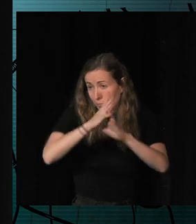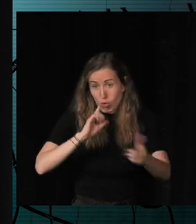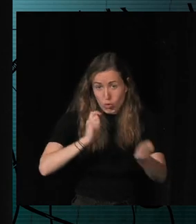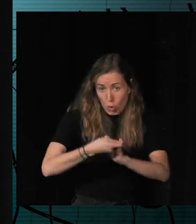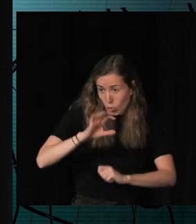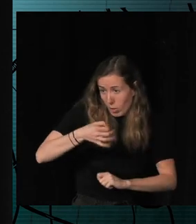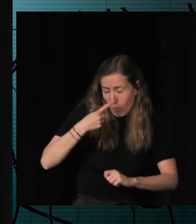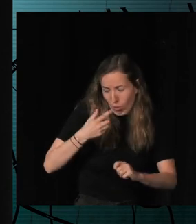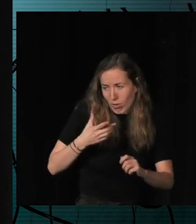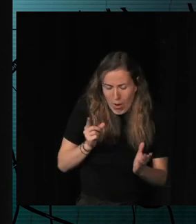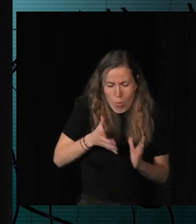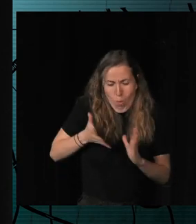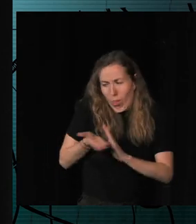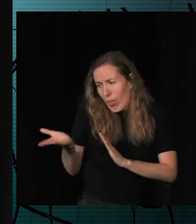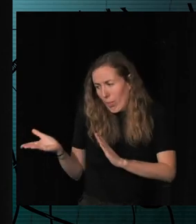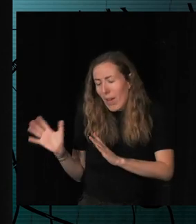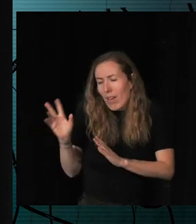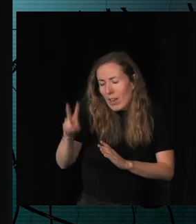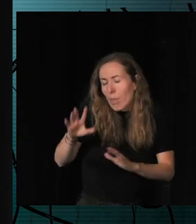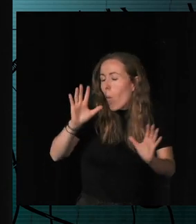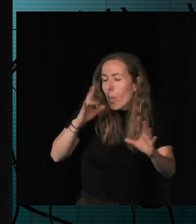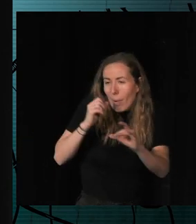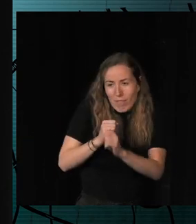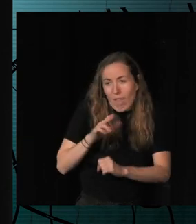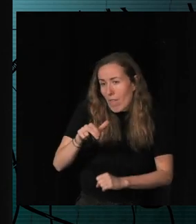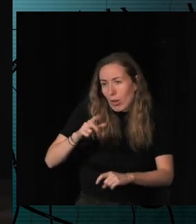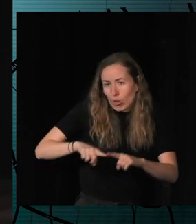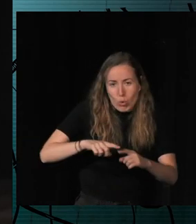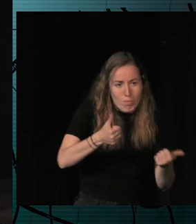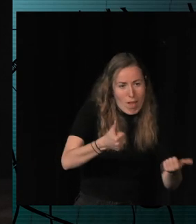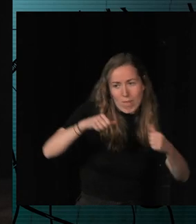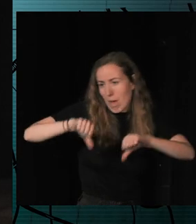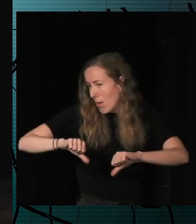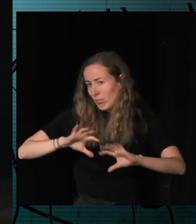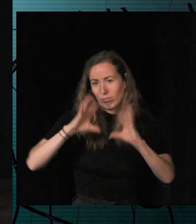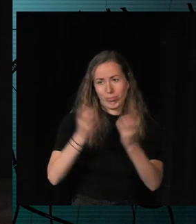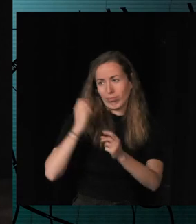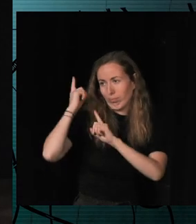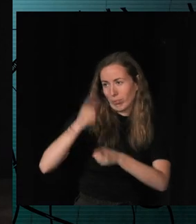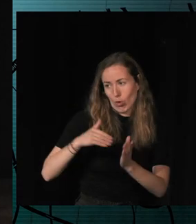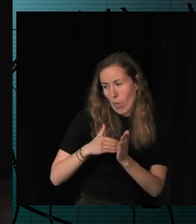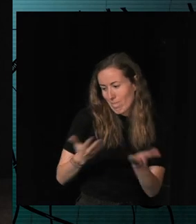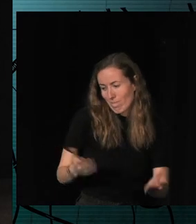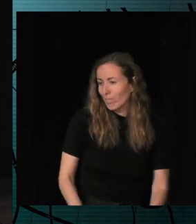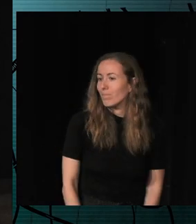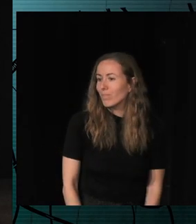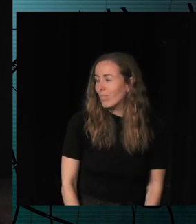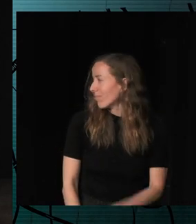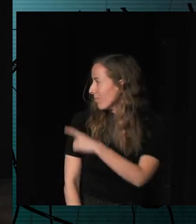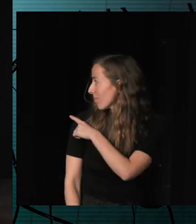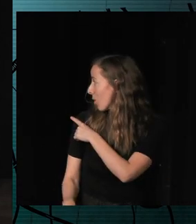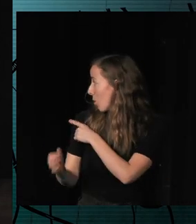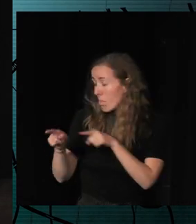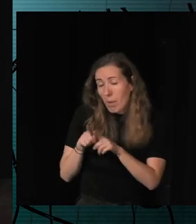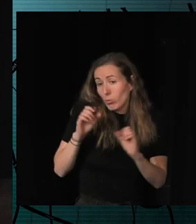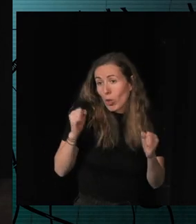dérive un peu mais il y a toujours il y a plein de trucs pas bien mais il y a toujours plein de trucs bien aussi et ça a toujours été le cas Taous pardon non ben oui bah pareil comme vous moi j'ai super